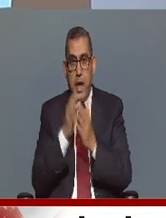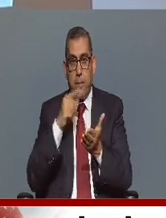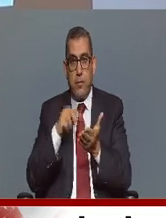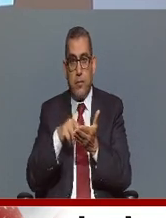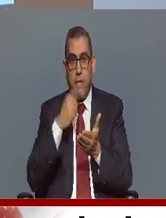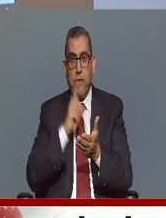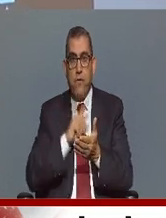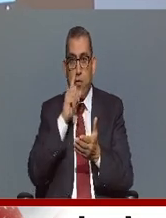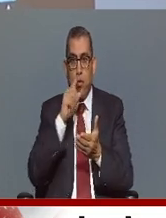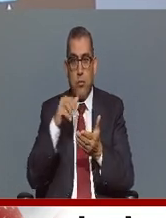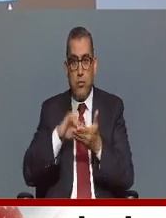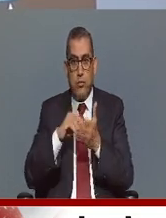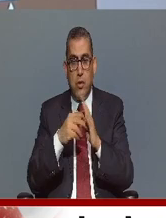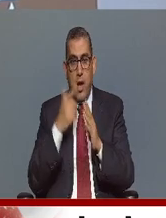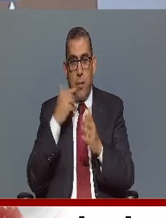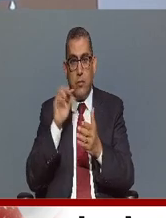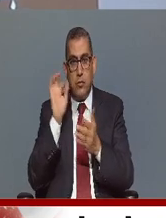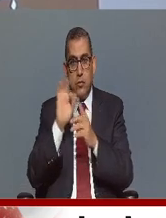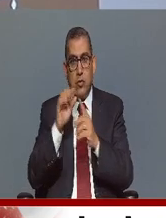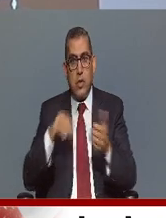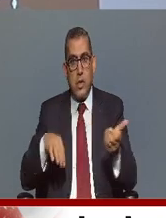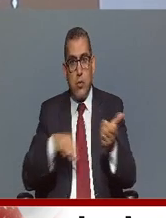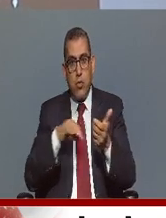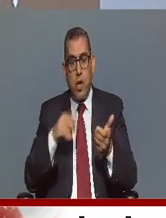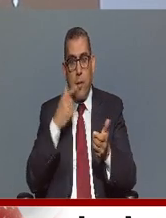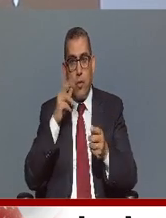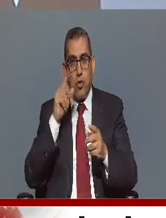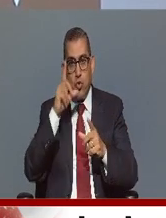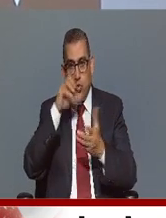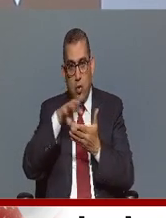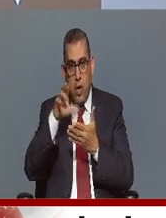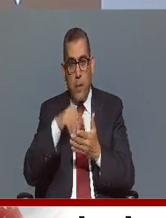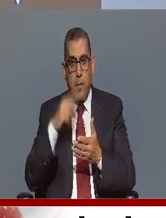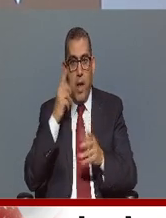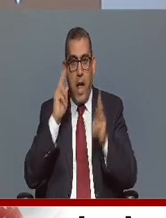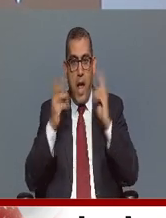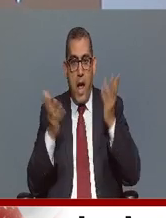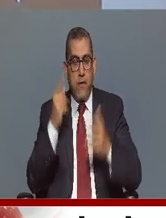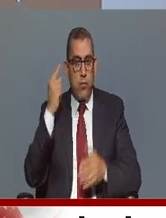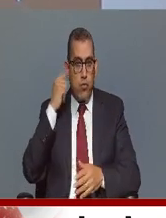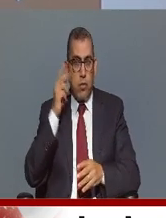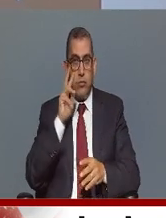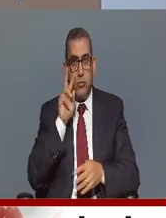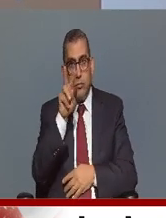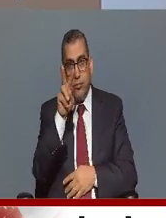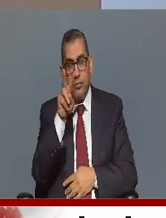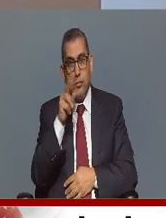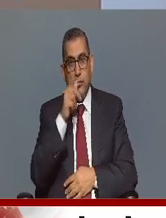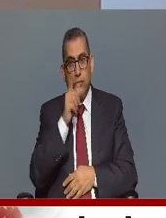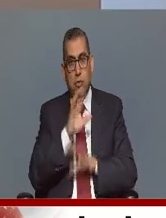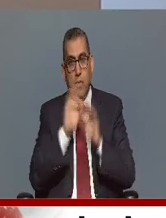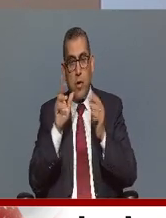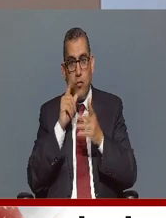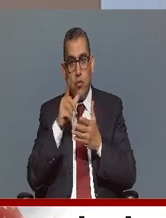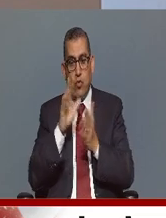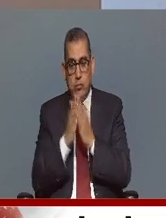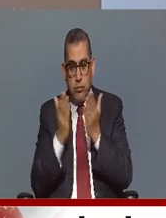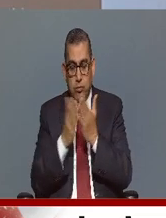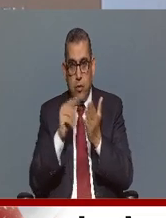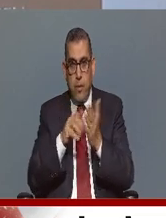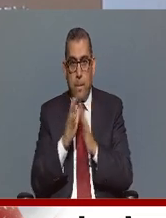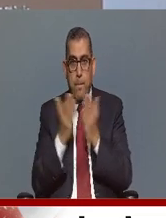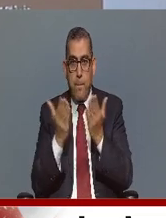بين نوت موسيقية وصور وحفلات مسموعة ومشاهدة وكتب مقروءة